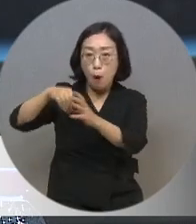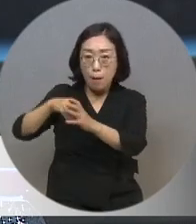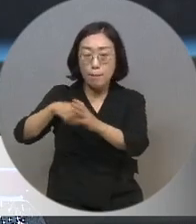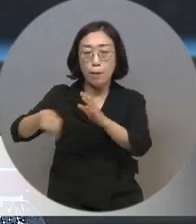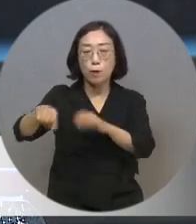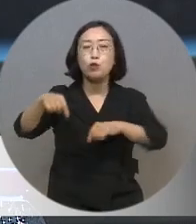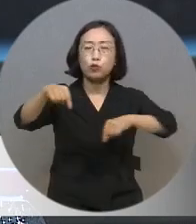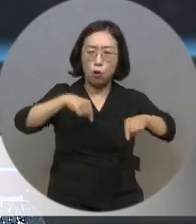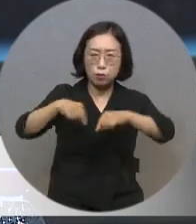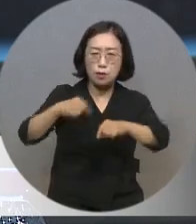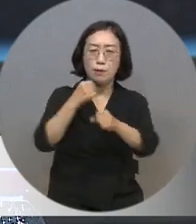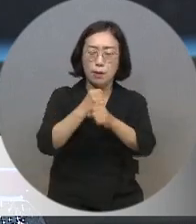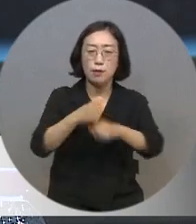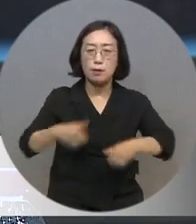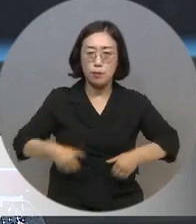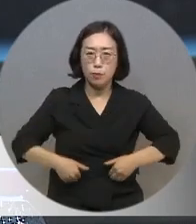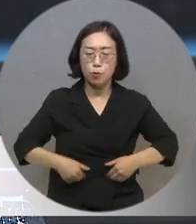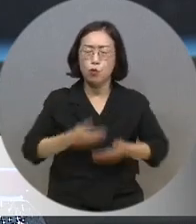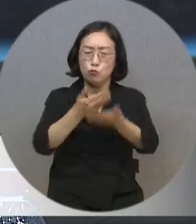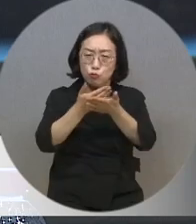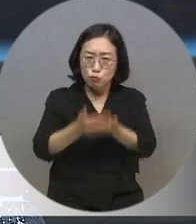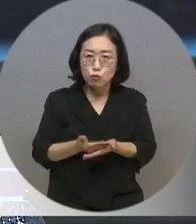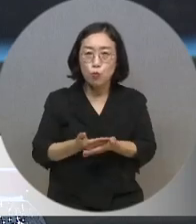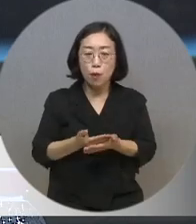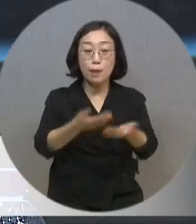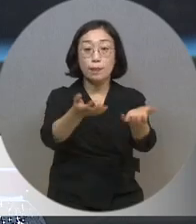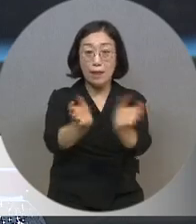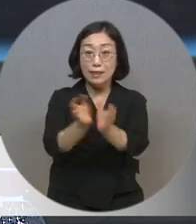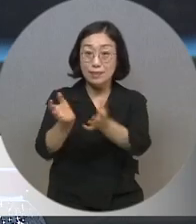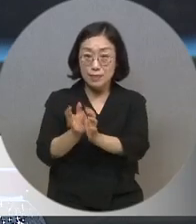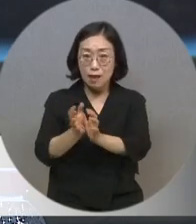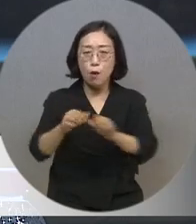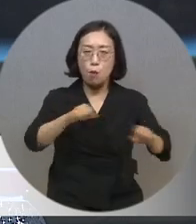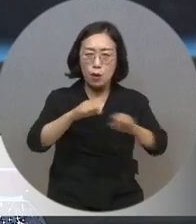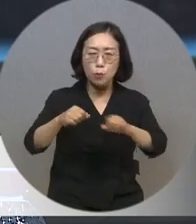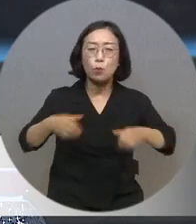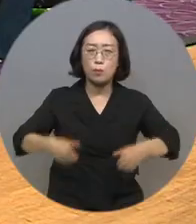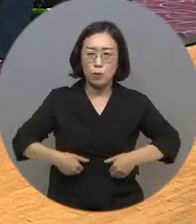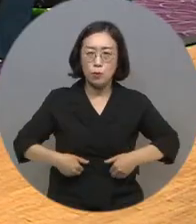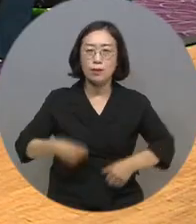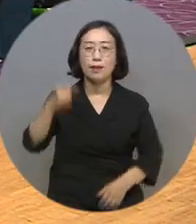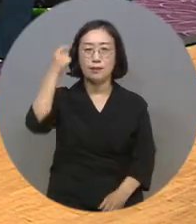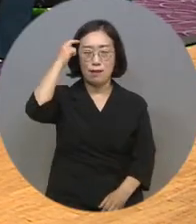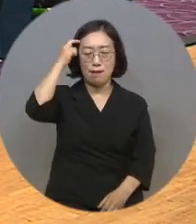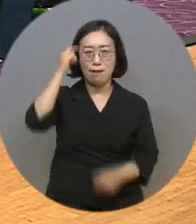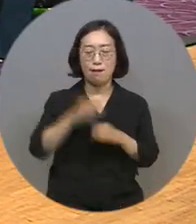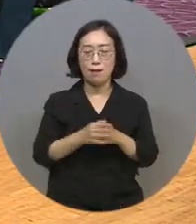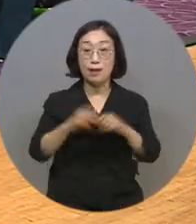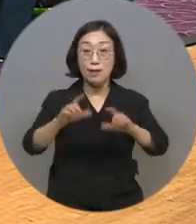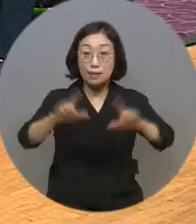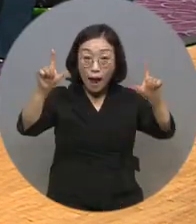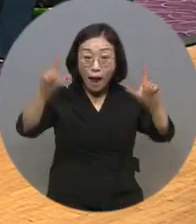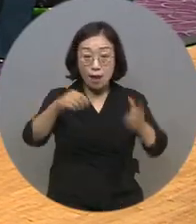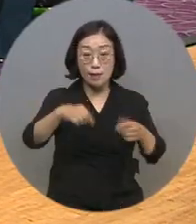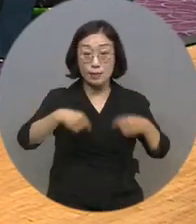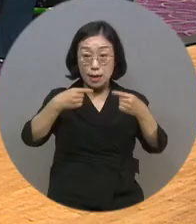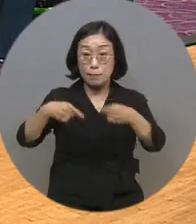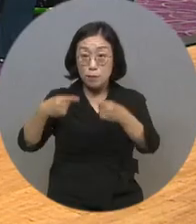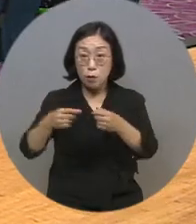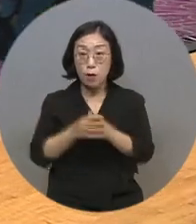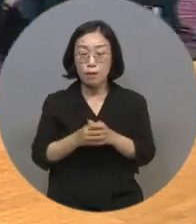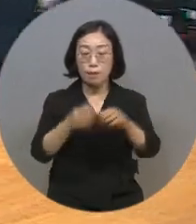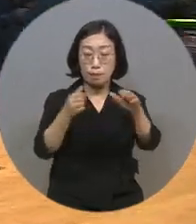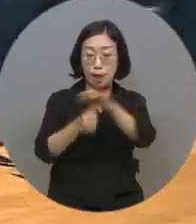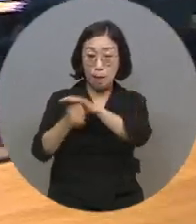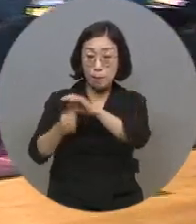데 굉장히 구심점이 되는 단체가 돼야 되겠다라는 생각을 하게 됐습니다. 이날 참석한 장애인 관련 기관